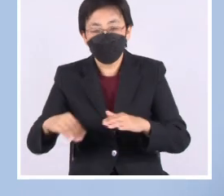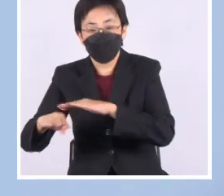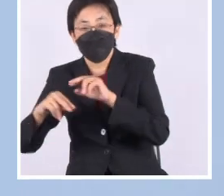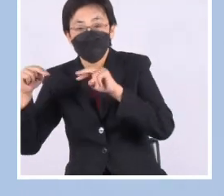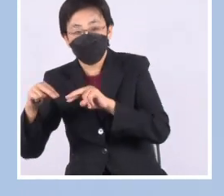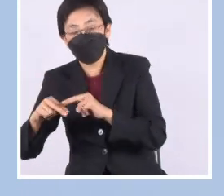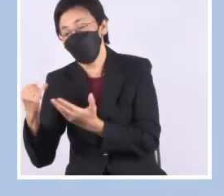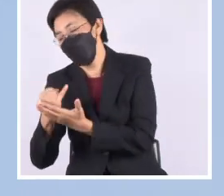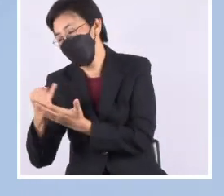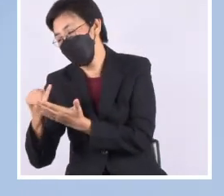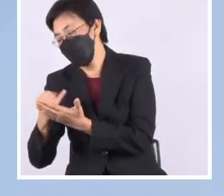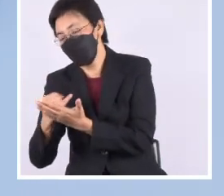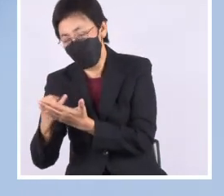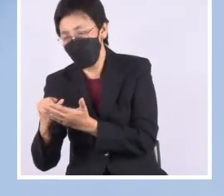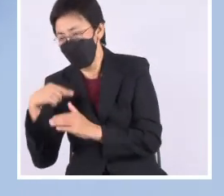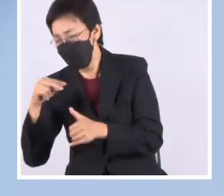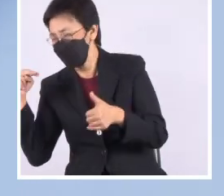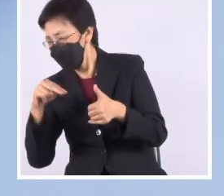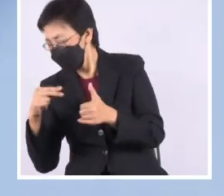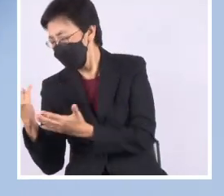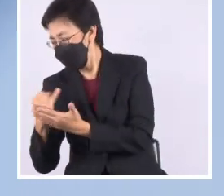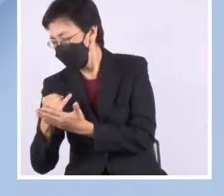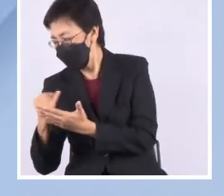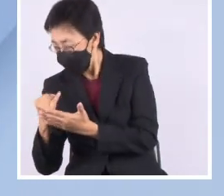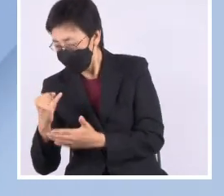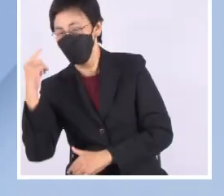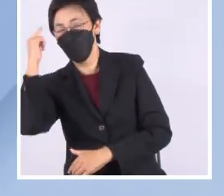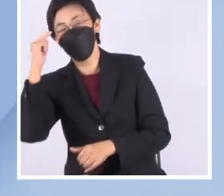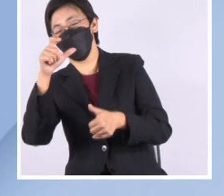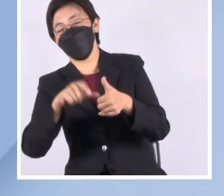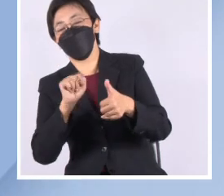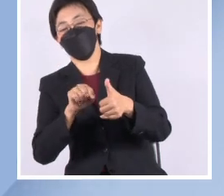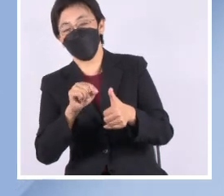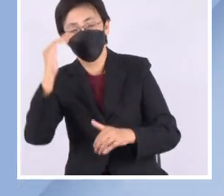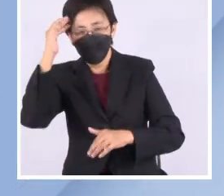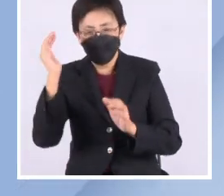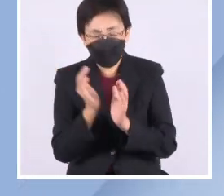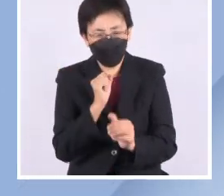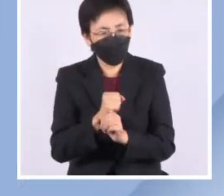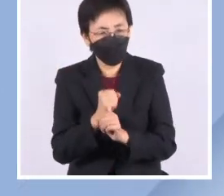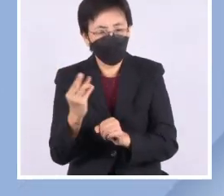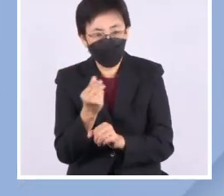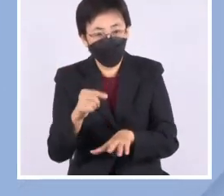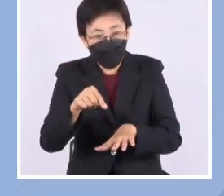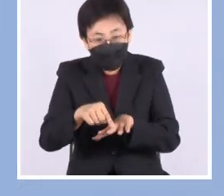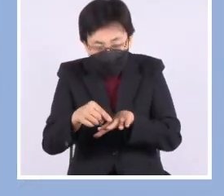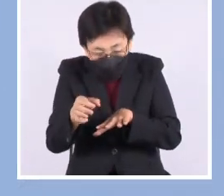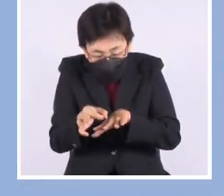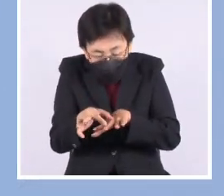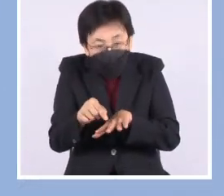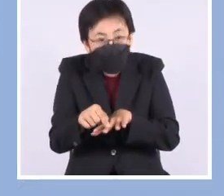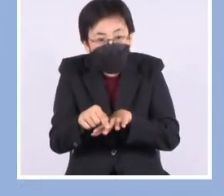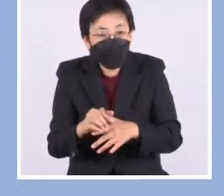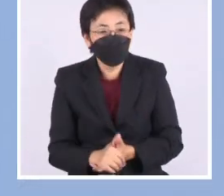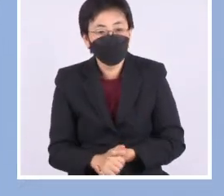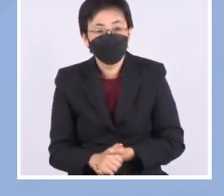ภาพของบุคคลต้องสงสัยจนได้ตัวคนร้ายในที่สุดนี่นะครับตำรวจทำงานเร็วมากนี่บริเวณมือมีรอยแผลอยู ่ ซึ่งตำรว